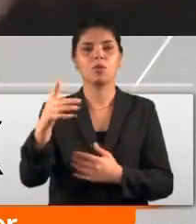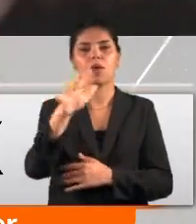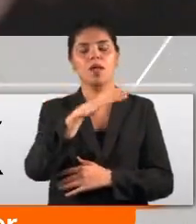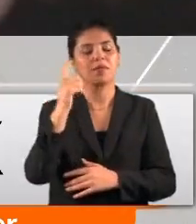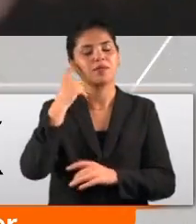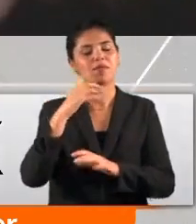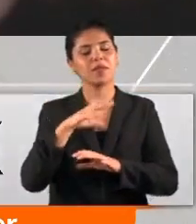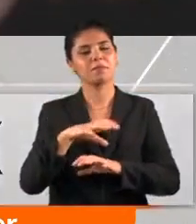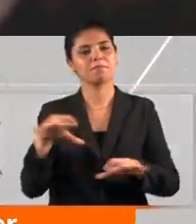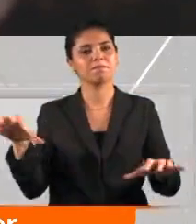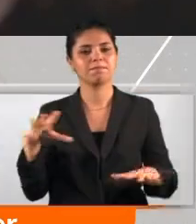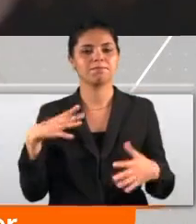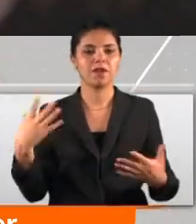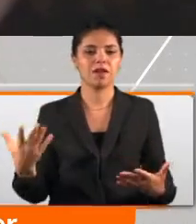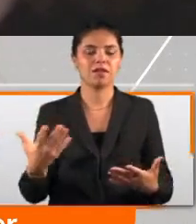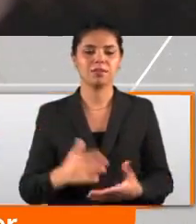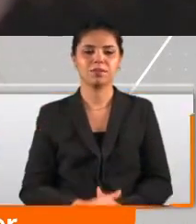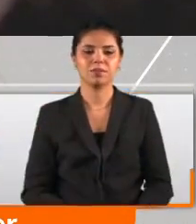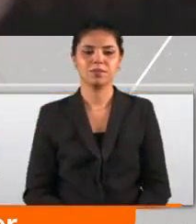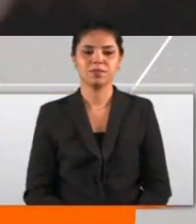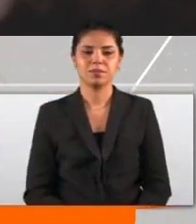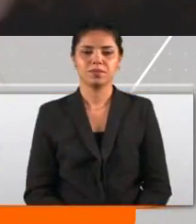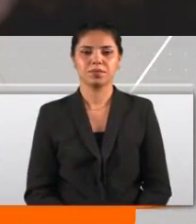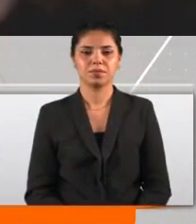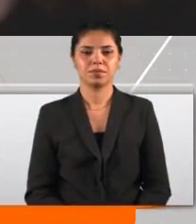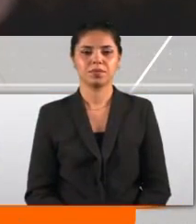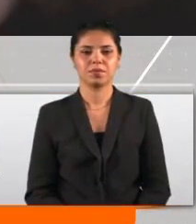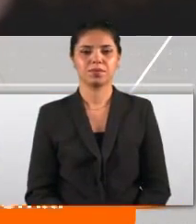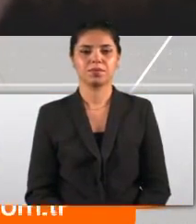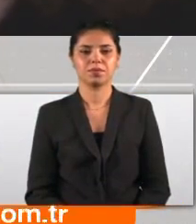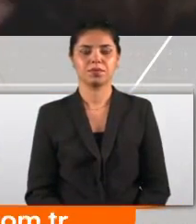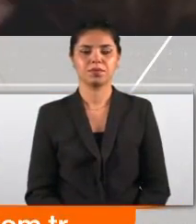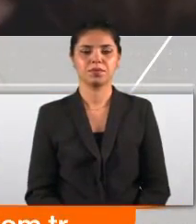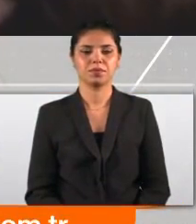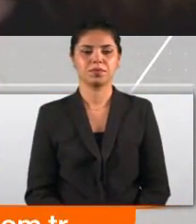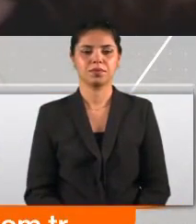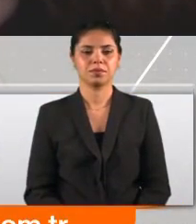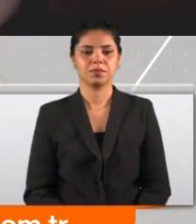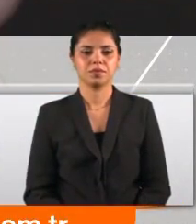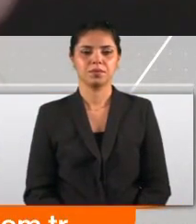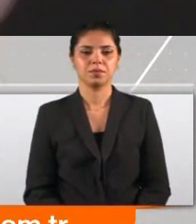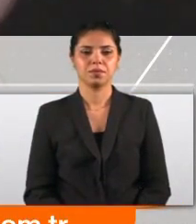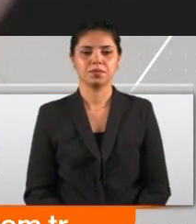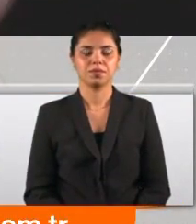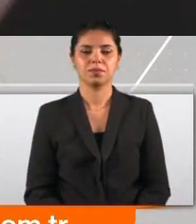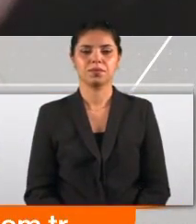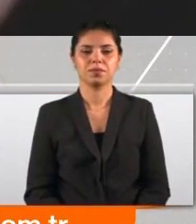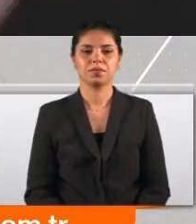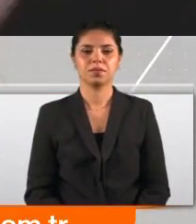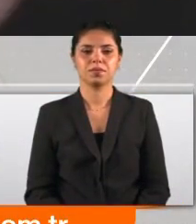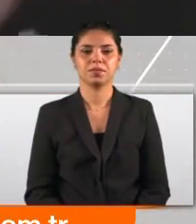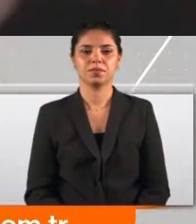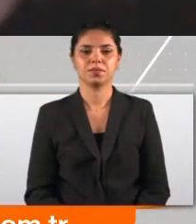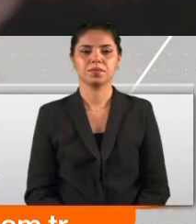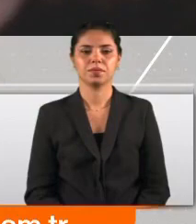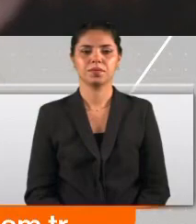Her deneyde maalesef hiç istemediğimiz zorluklarla ve zor durumlarla karşılaşabiliriz. Umarım minimum hasar ile çok güzel sonuçlar